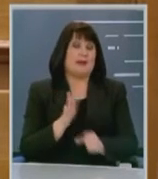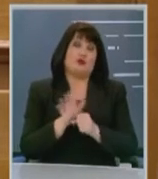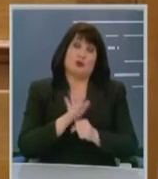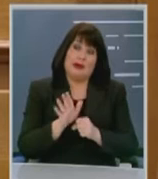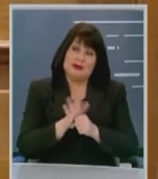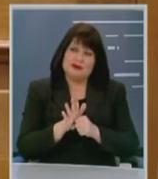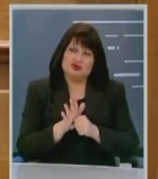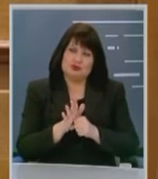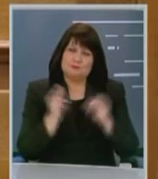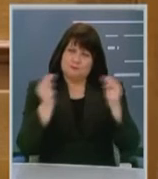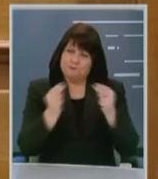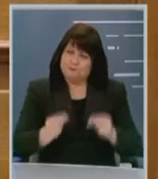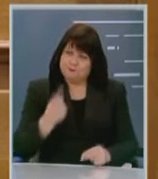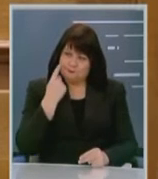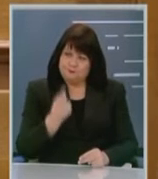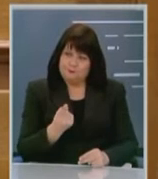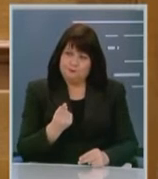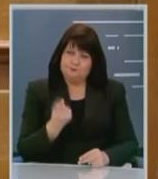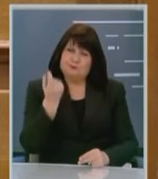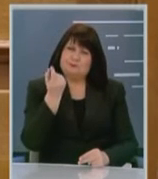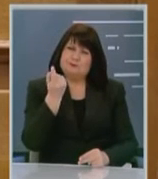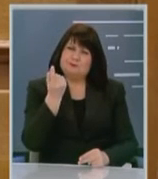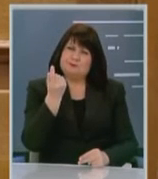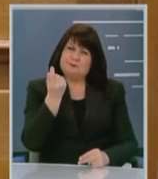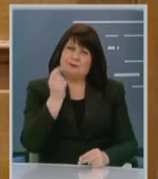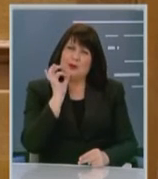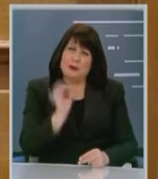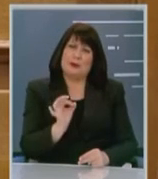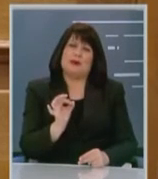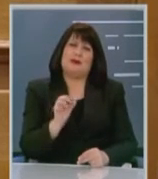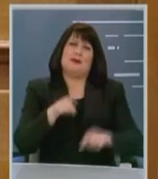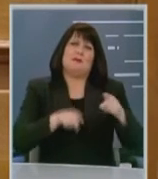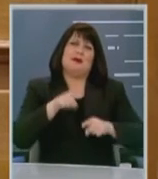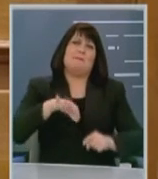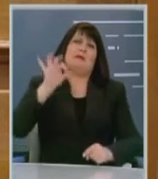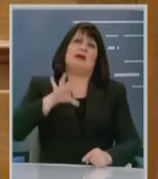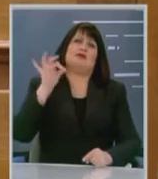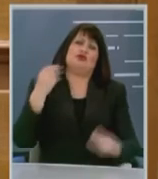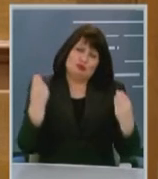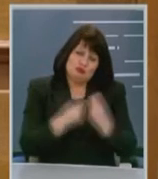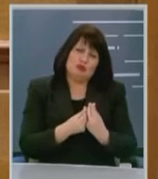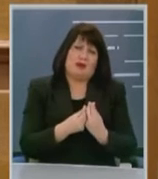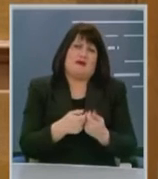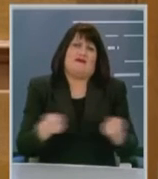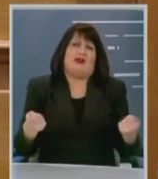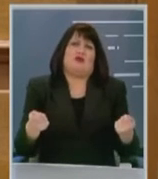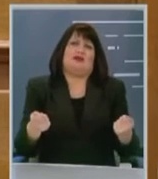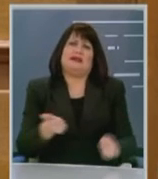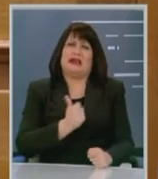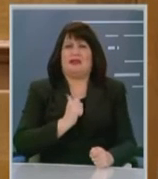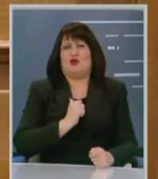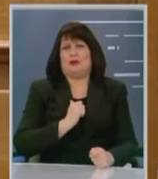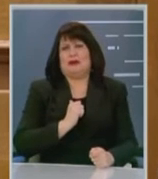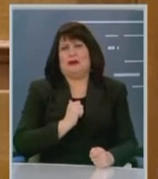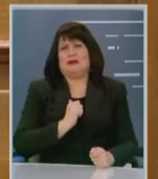από ό,τι δείχνουν τα στοιχεία, ελάχιστότατες έως μηδενικές είναι οι περιπτώσεις που εφαρμόζεται το τεκμήριο κυριότητας στους αγρότες. Το